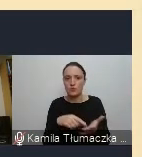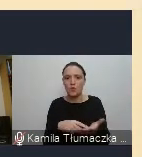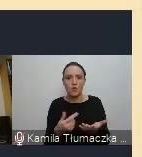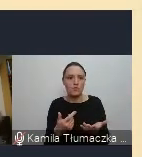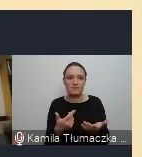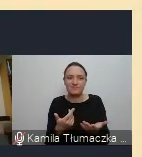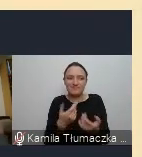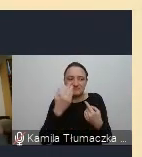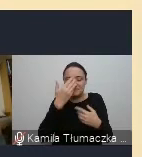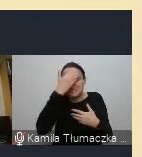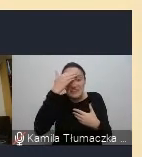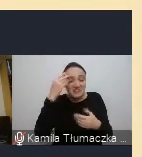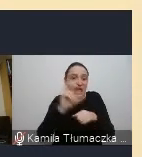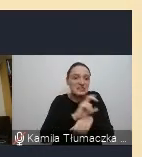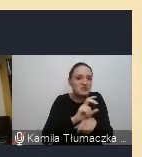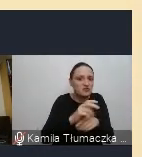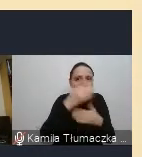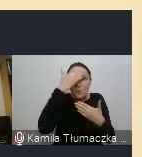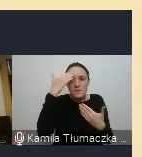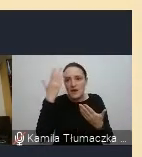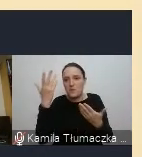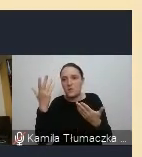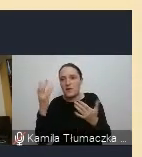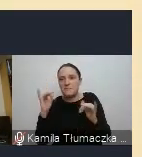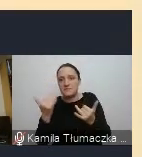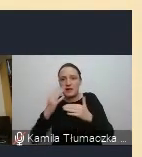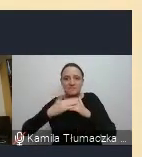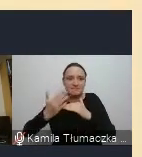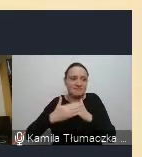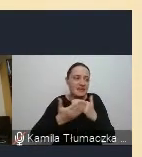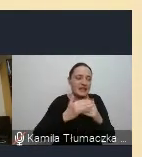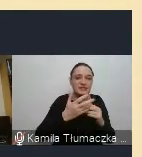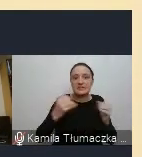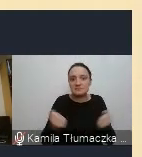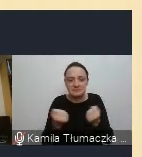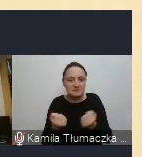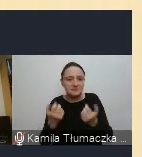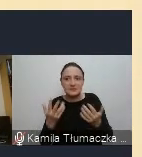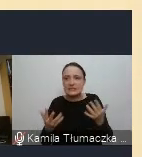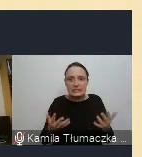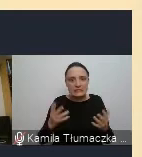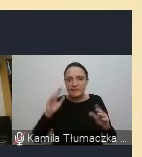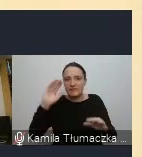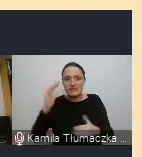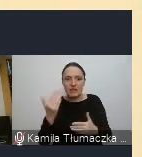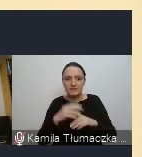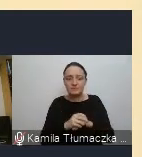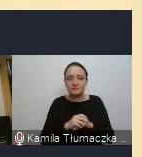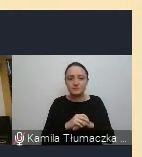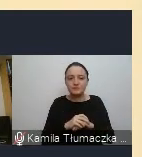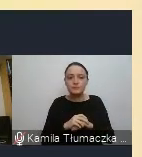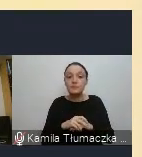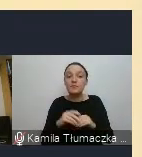zasobów ani technicznych, ani sprzętowych, żeby podołać temu zajęciu, temu wyzwaniu. W związku z tym